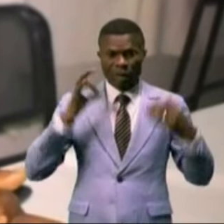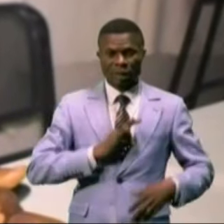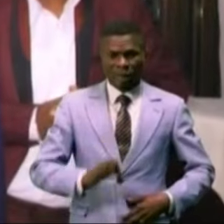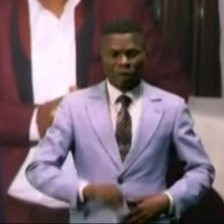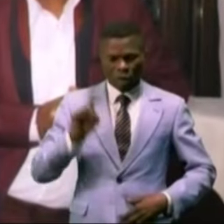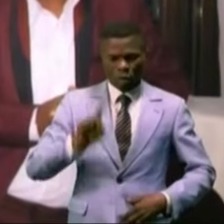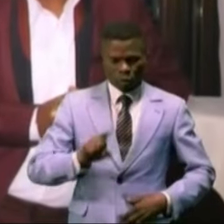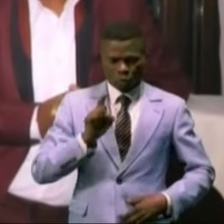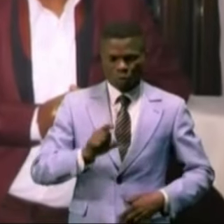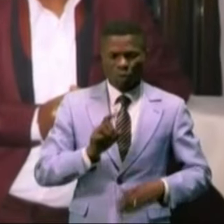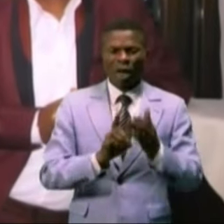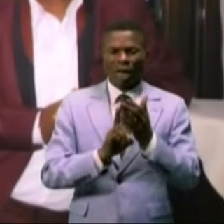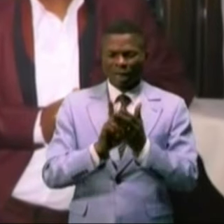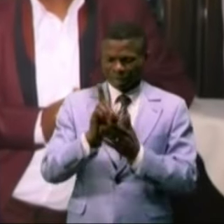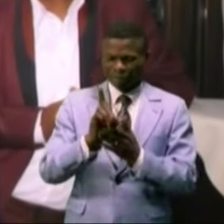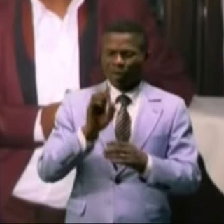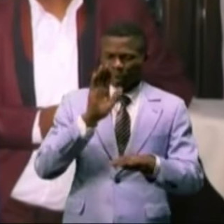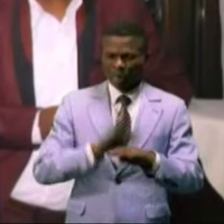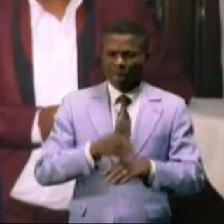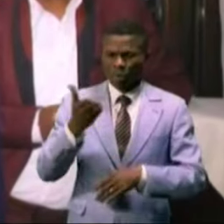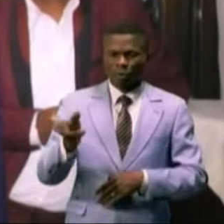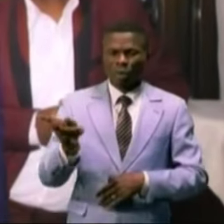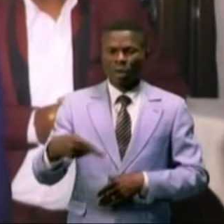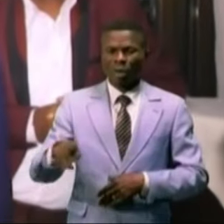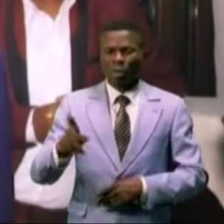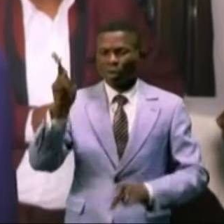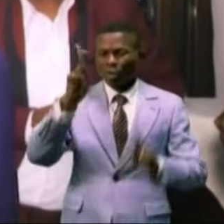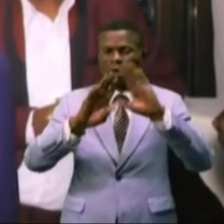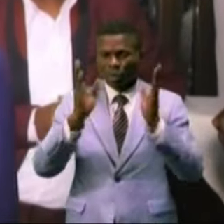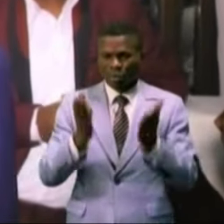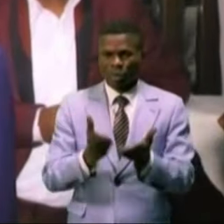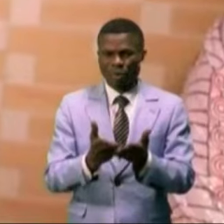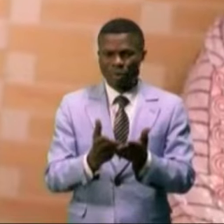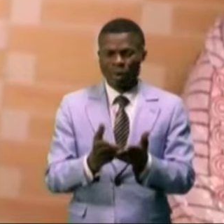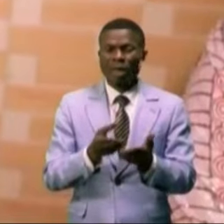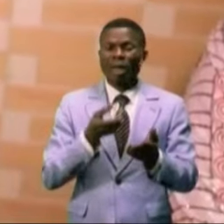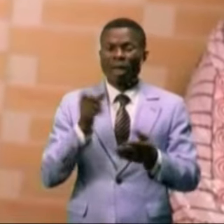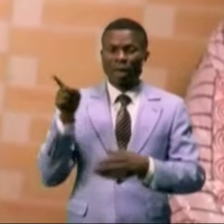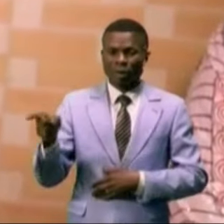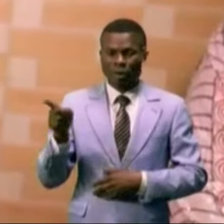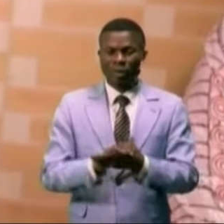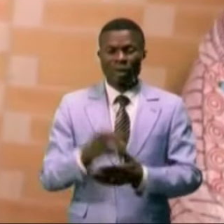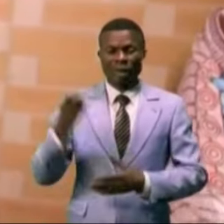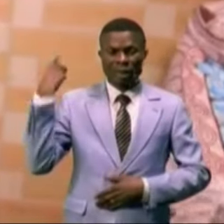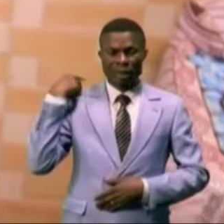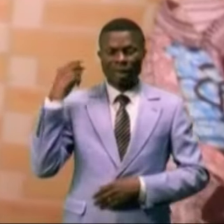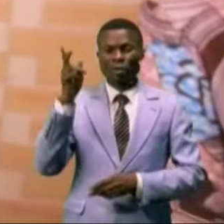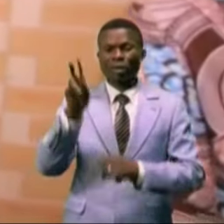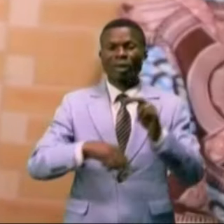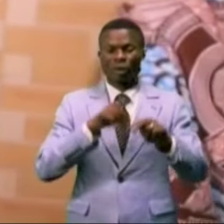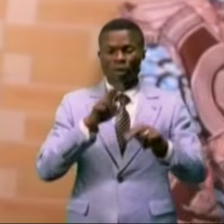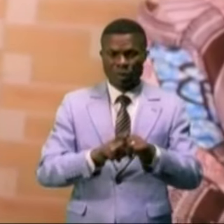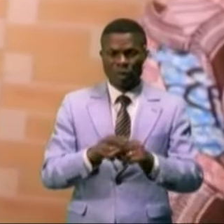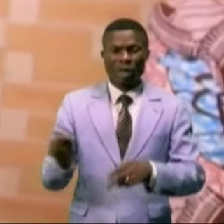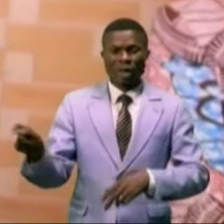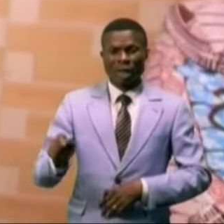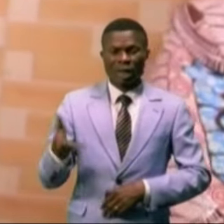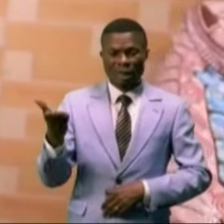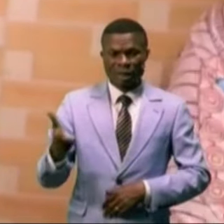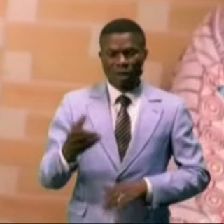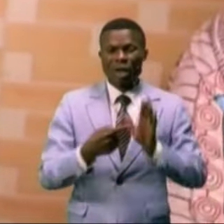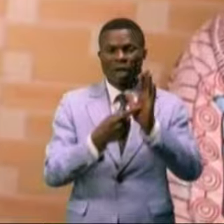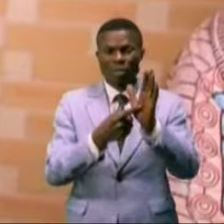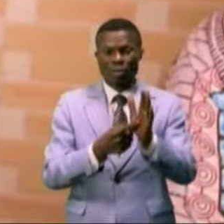Félix Antoine Tshisekedi Tshilombo, en faveur de la population. Pour leur part, les élus du peuple de ces territoires ont manifesté